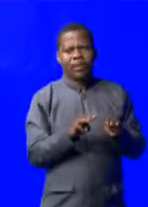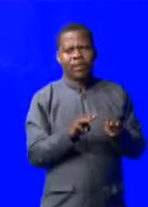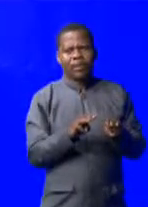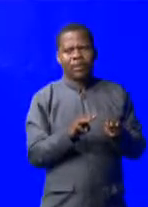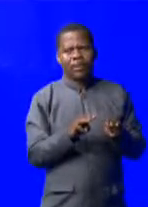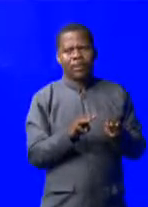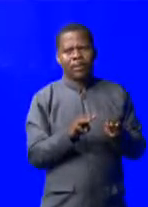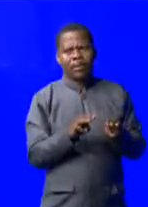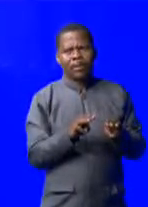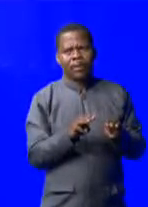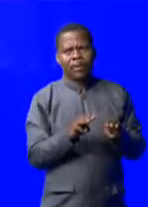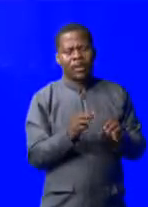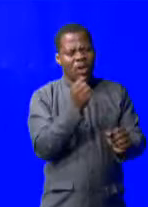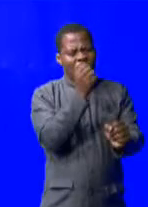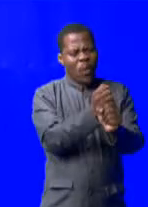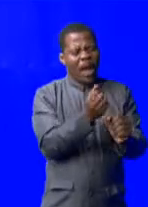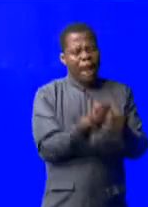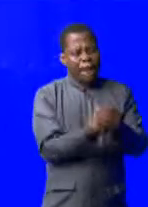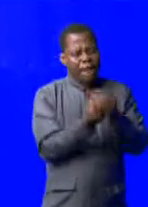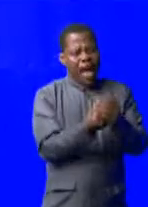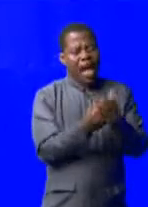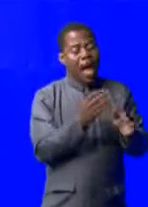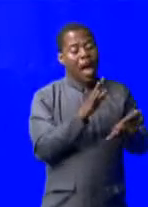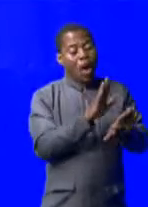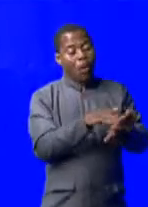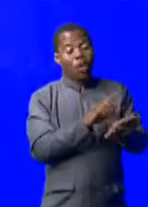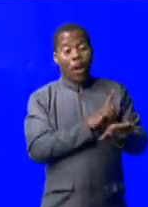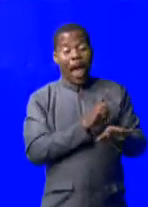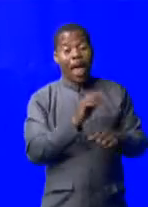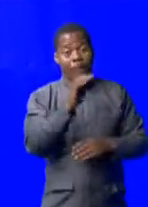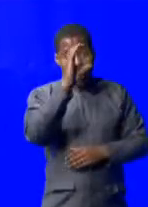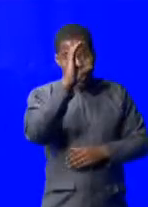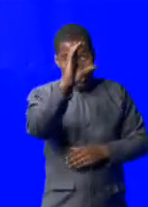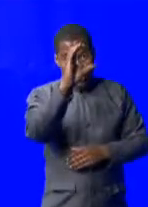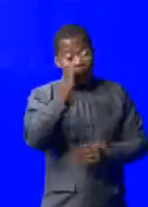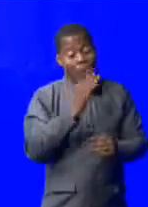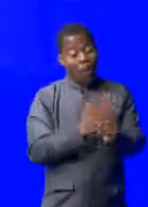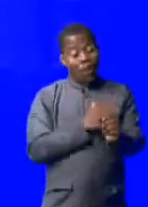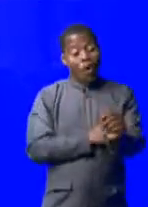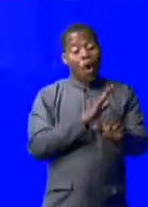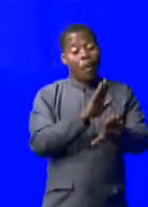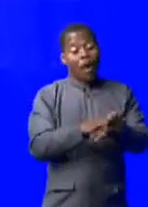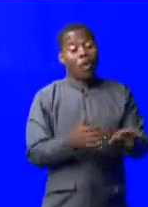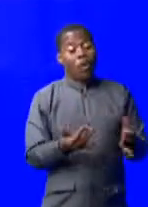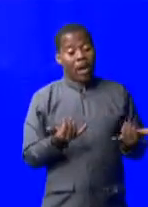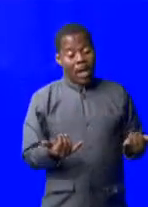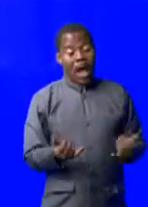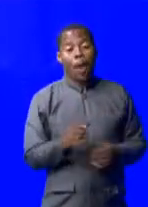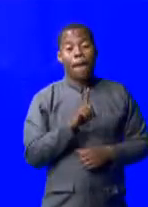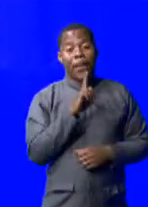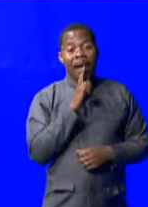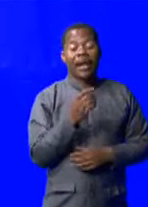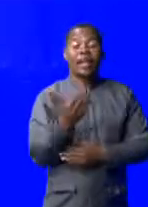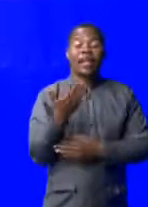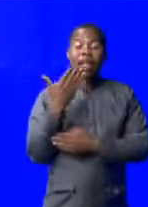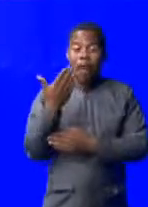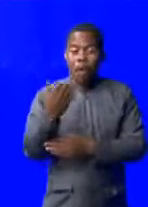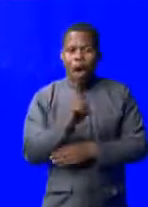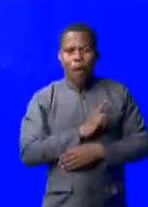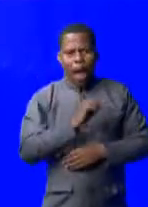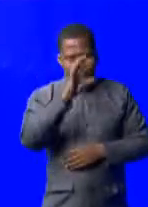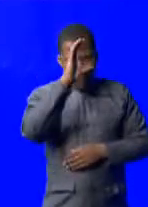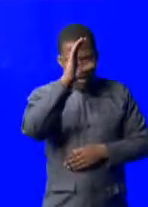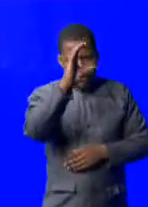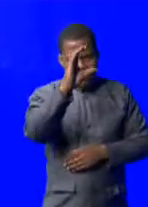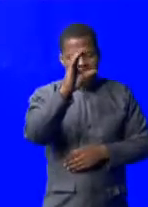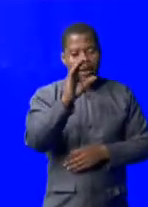ukuthi bokhanza sikude bobabe boshifu siyabonga ukuthi bobabe shifu sibusisele okandaba sekuyasebenteka silo